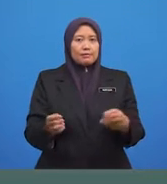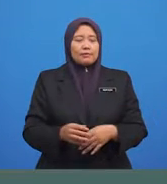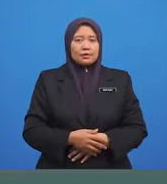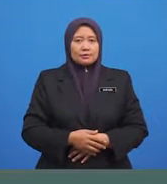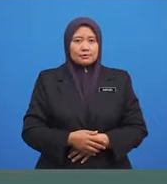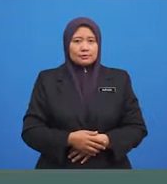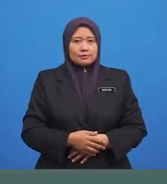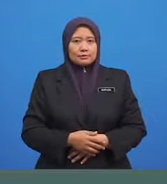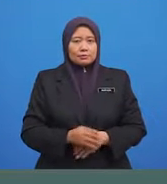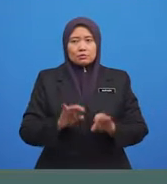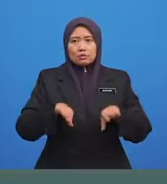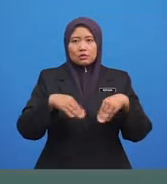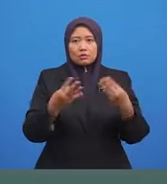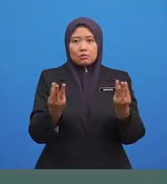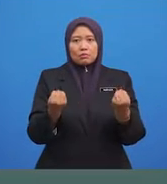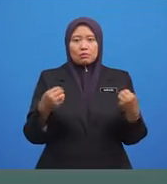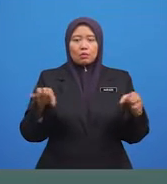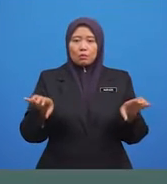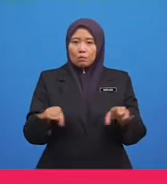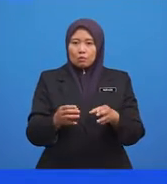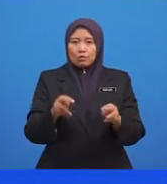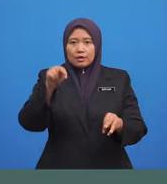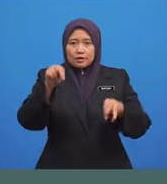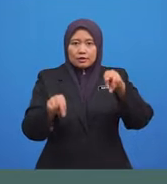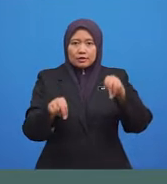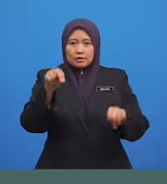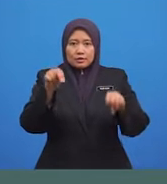Bagaimana hendak membuat neraca timbang sendiri ya?